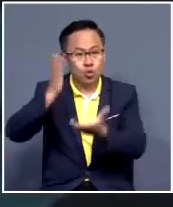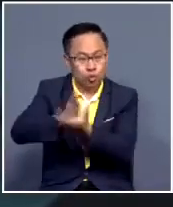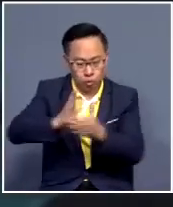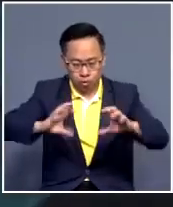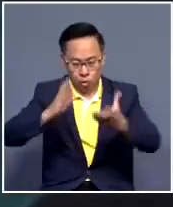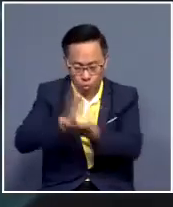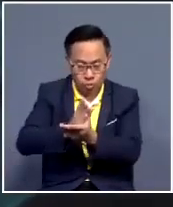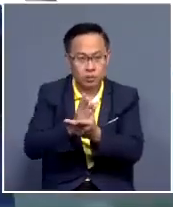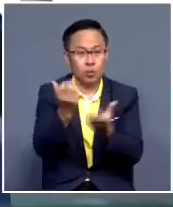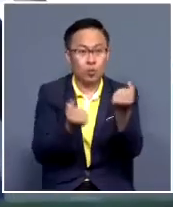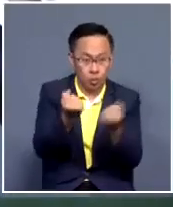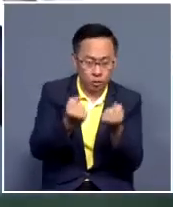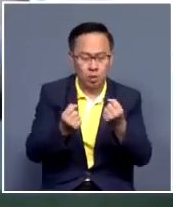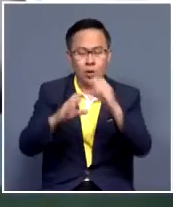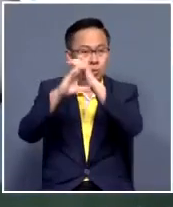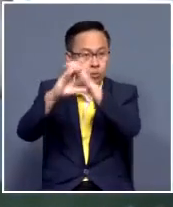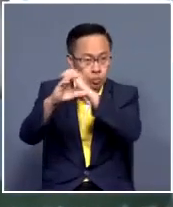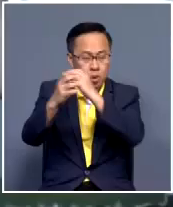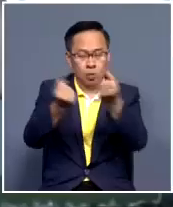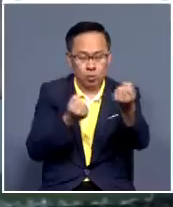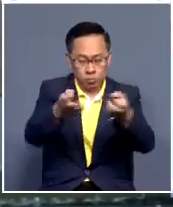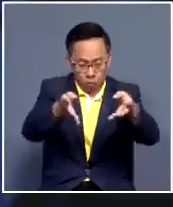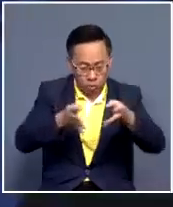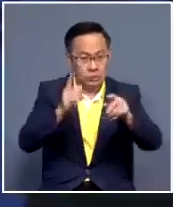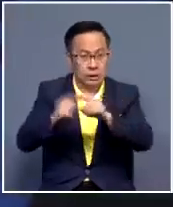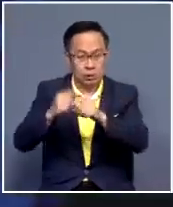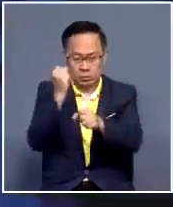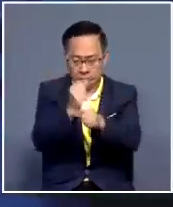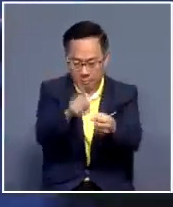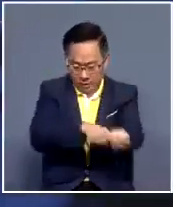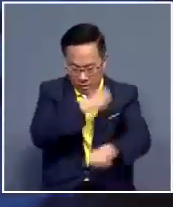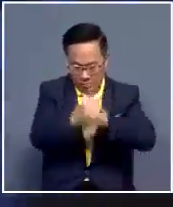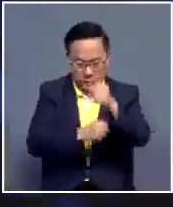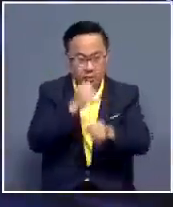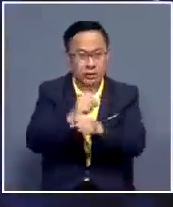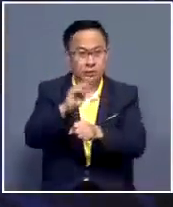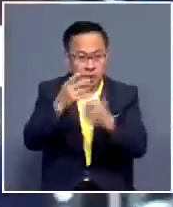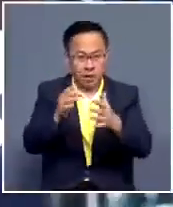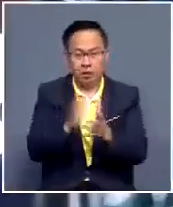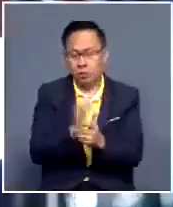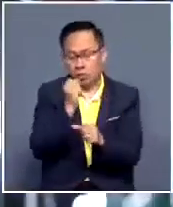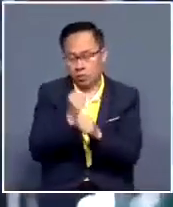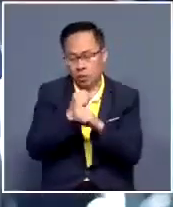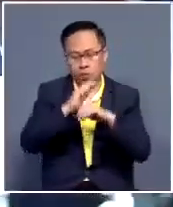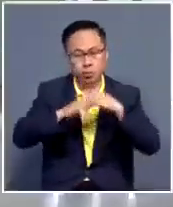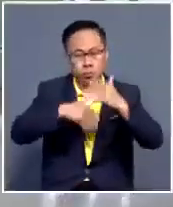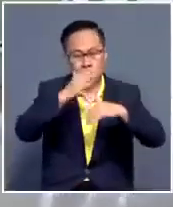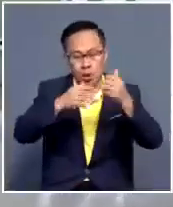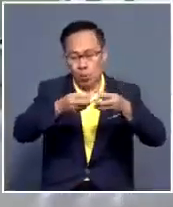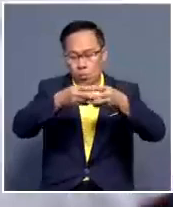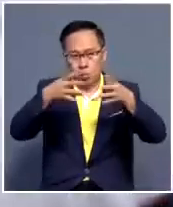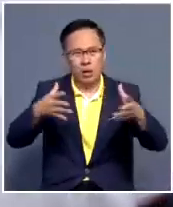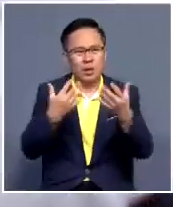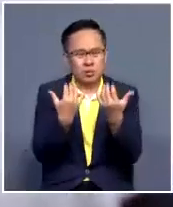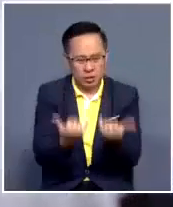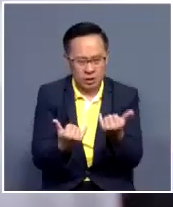ถบรรทุกรถบัสนะครับพอเราเริ่มเติบโตได้ระดับหนึ่งเนี่ยเราเริ่มรู้สึกแล้วว่ามันยัง